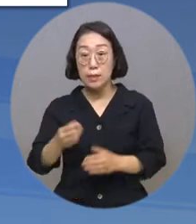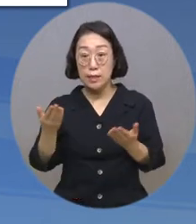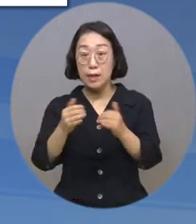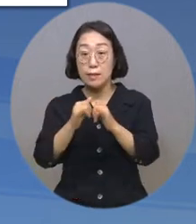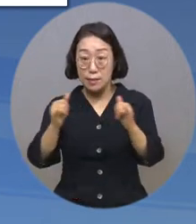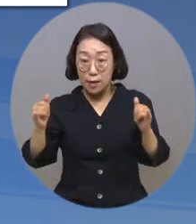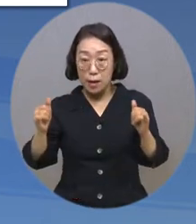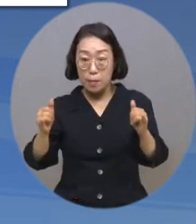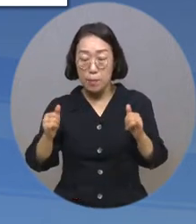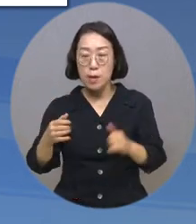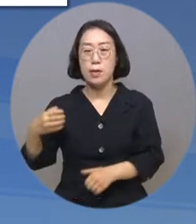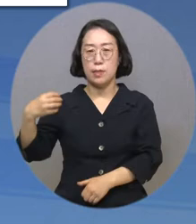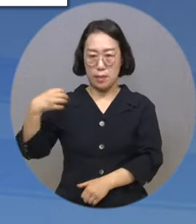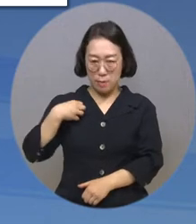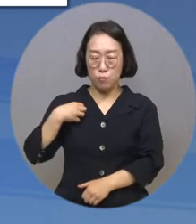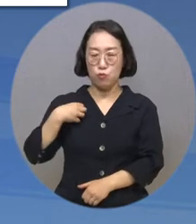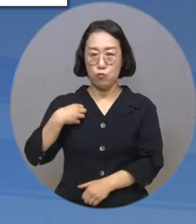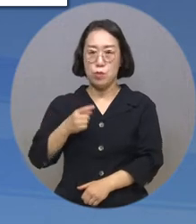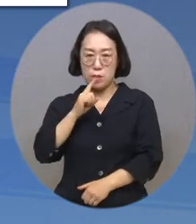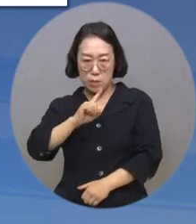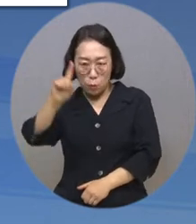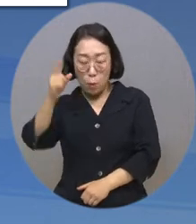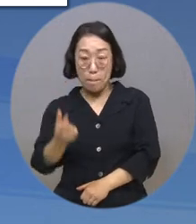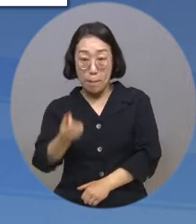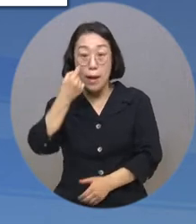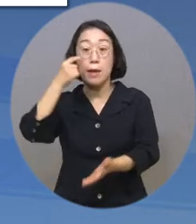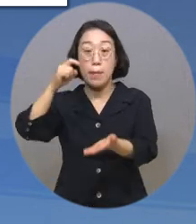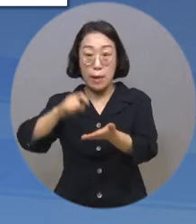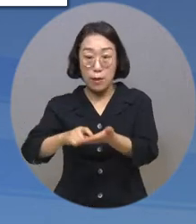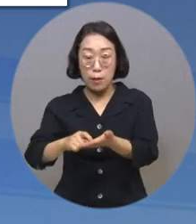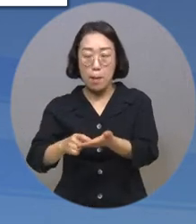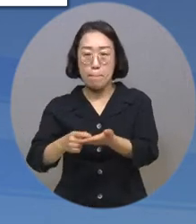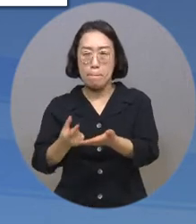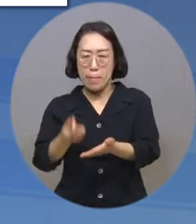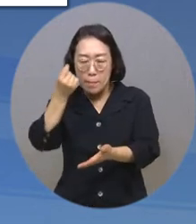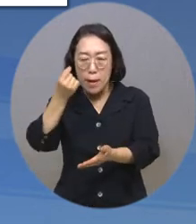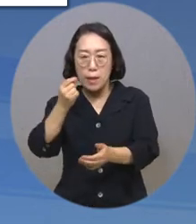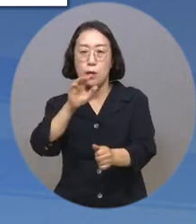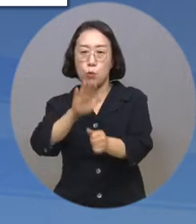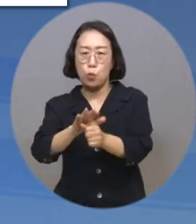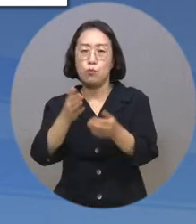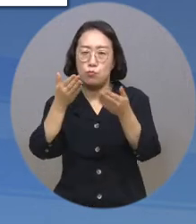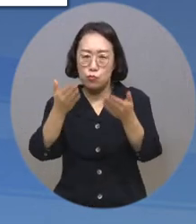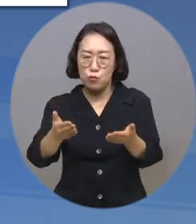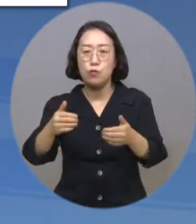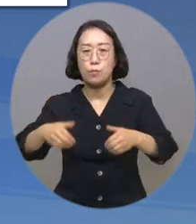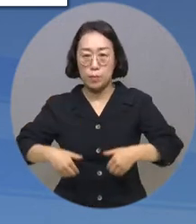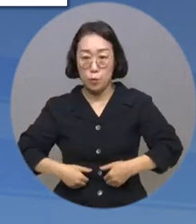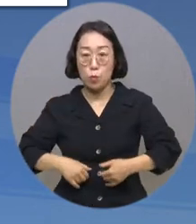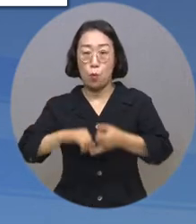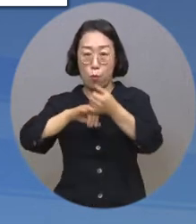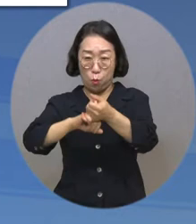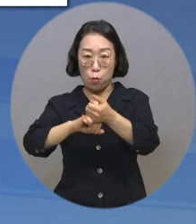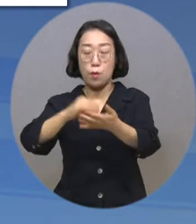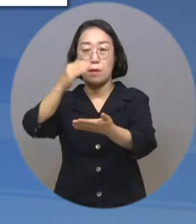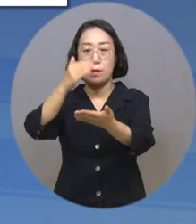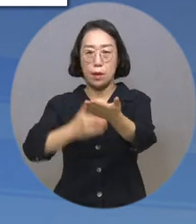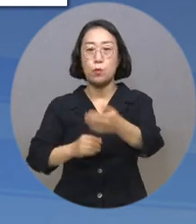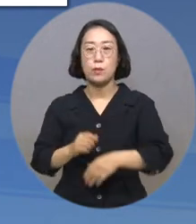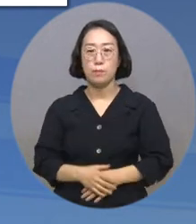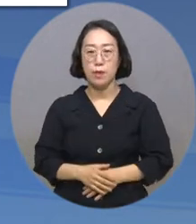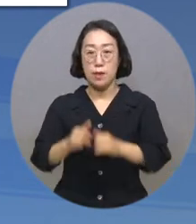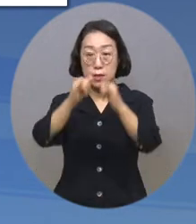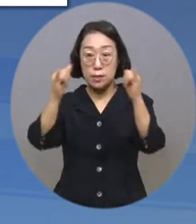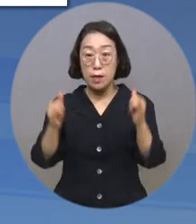부여하고 학대를 조기에 발견, 신속한 대응을 촉진하는 내용이 담겨 있습니다. 사회복지 전담